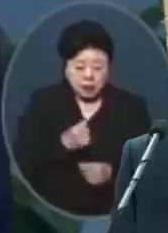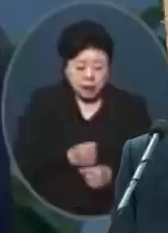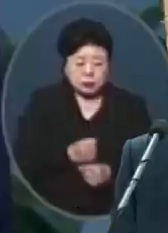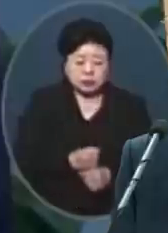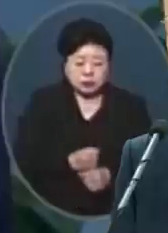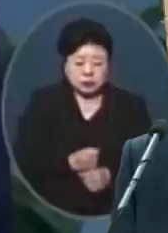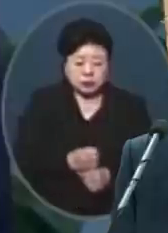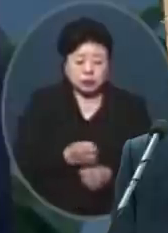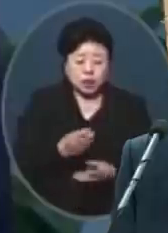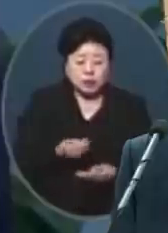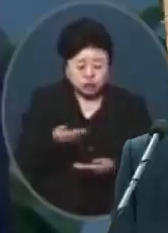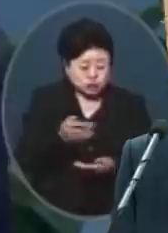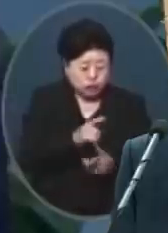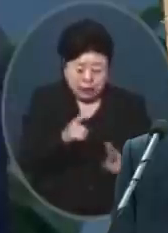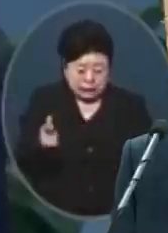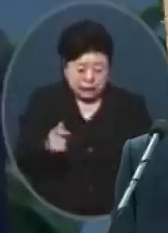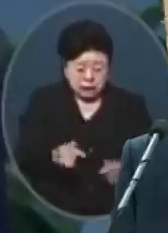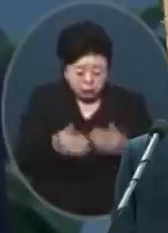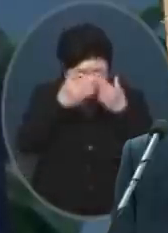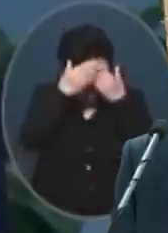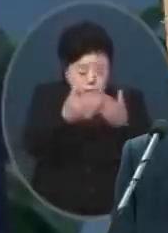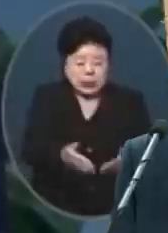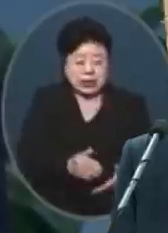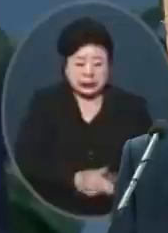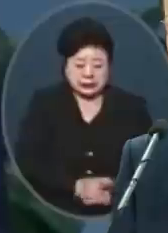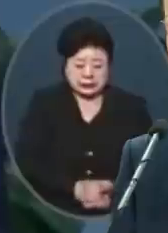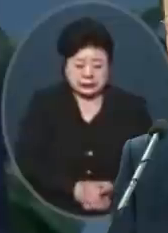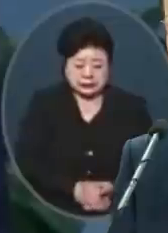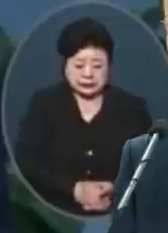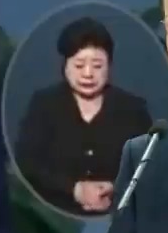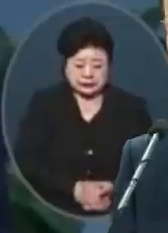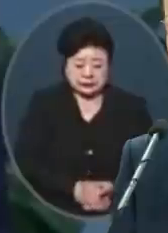위해서 돈을 비용이 얼마나